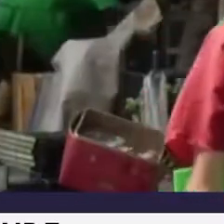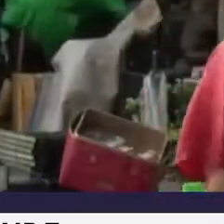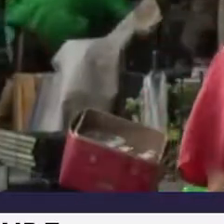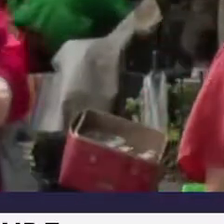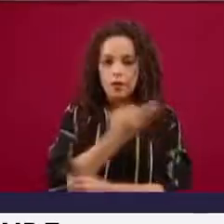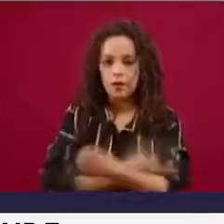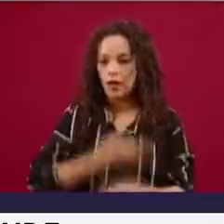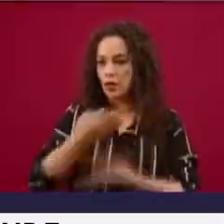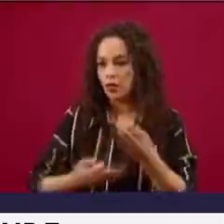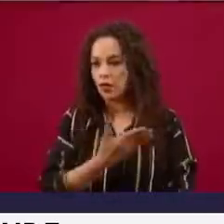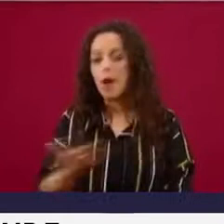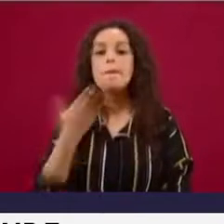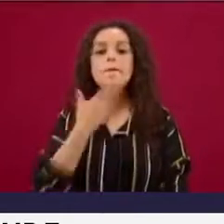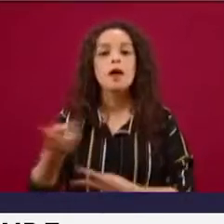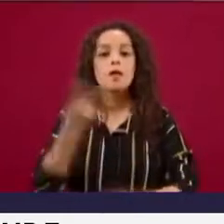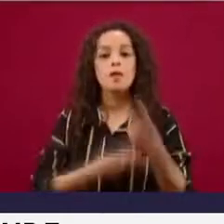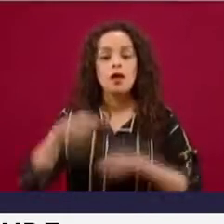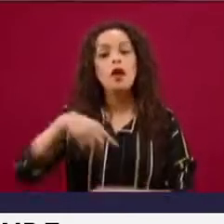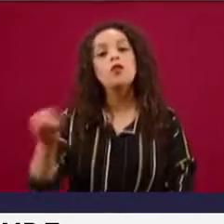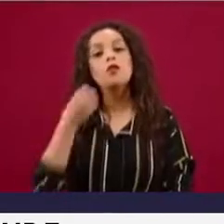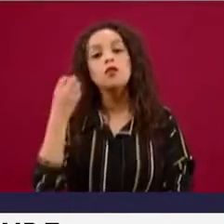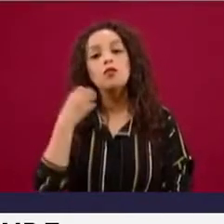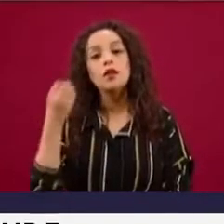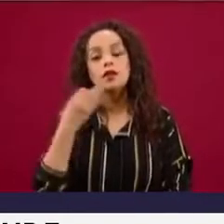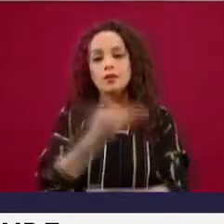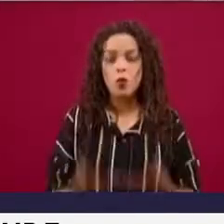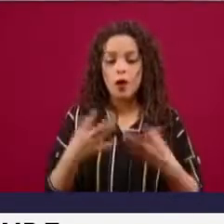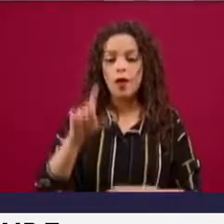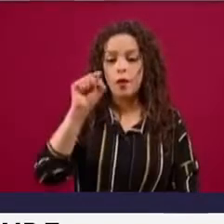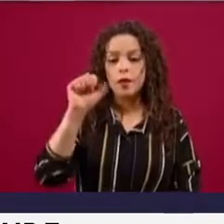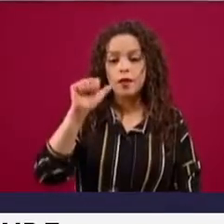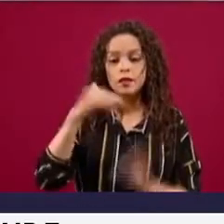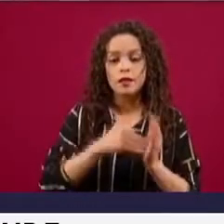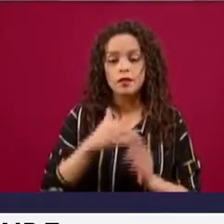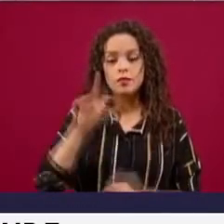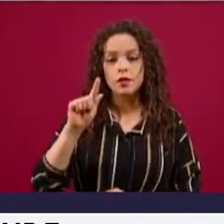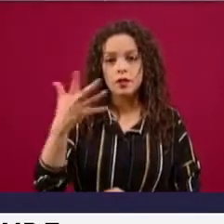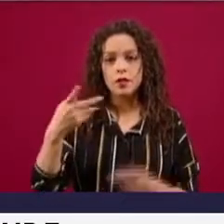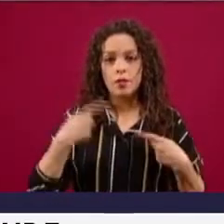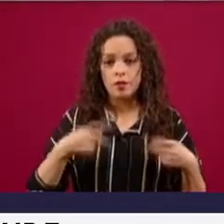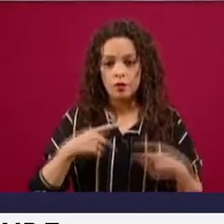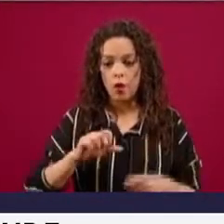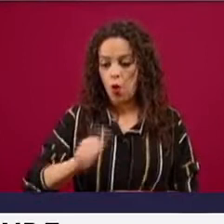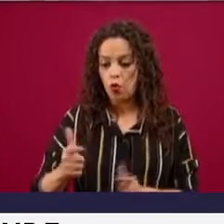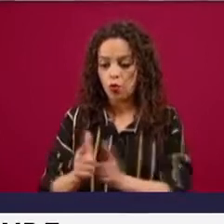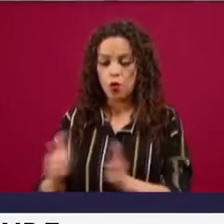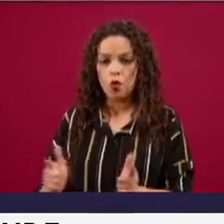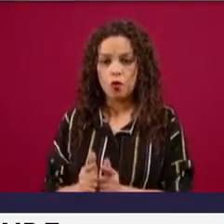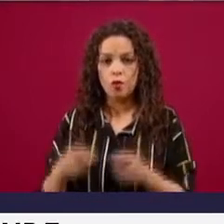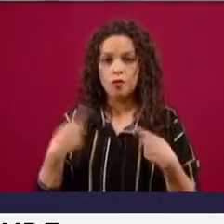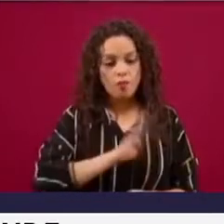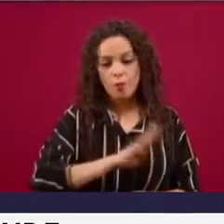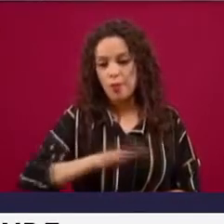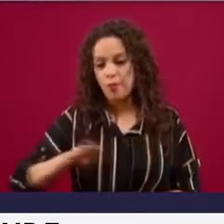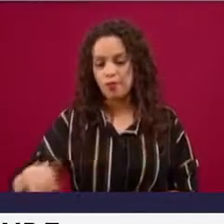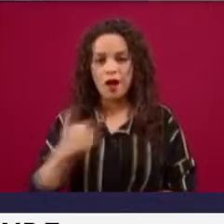affecté par le virus dans le monde au jour d'aujourd'hui trente mille trois cent soixante six personnes qui avaient été